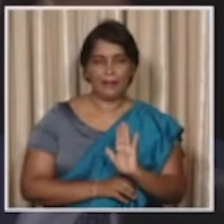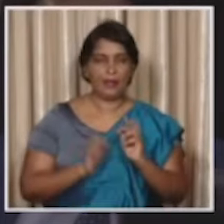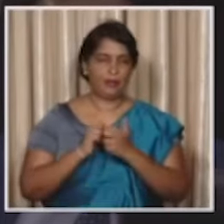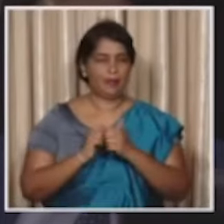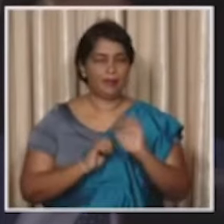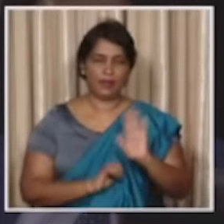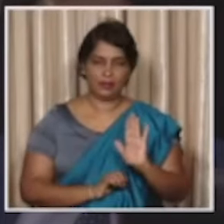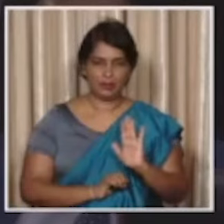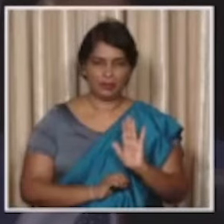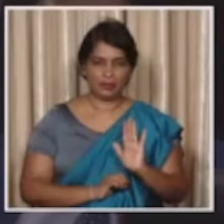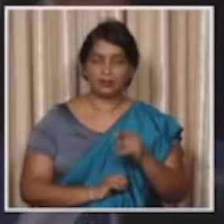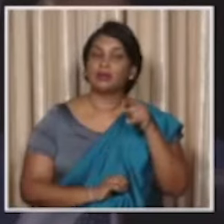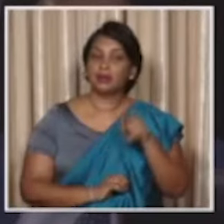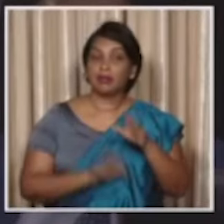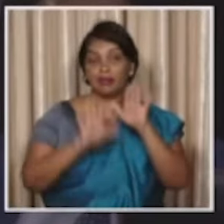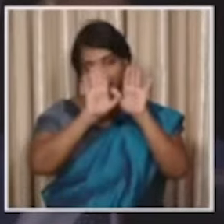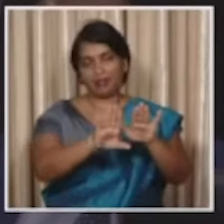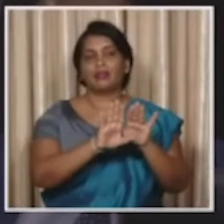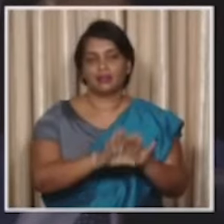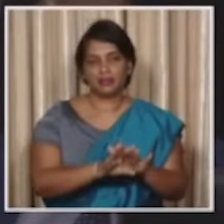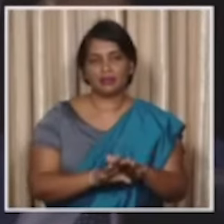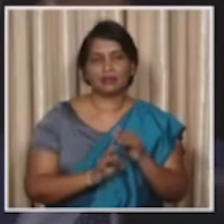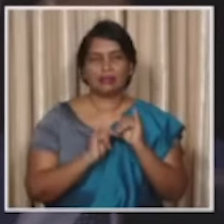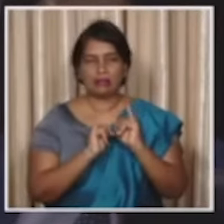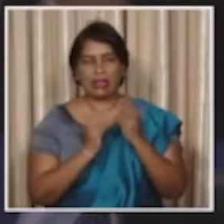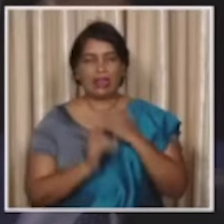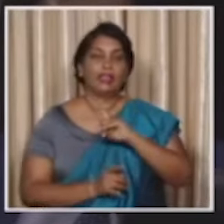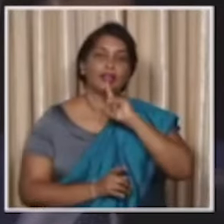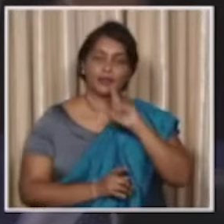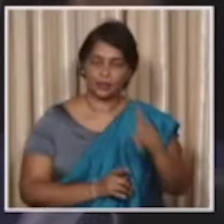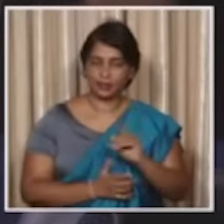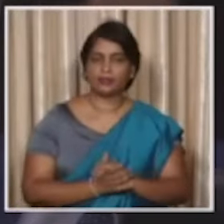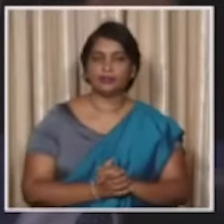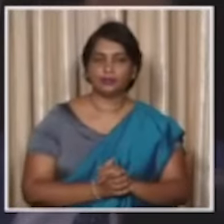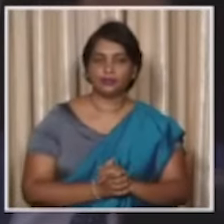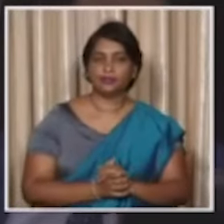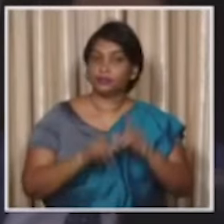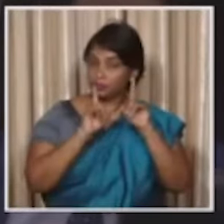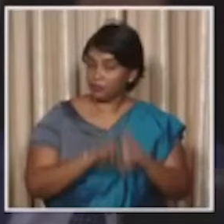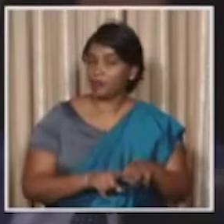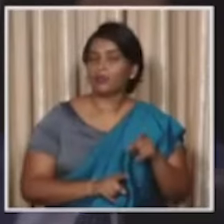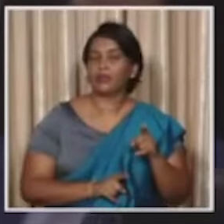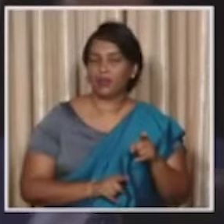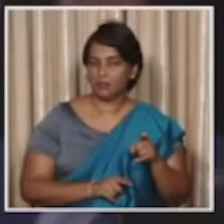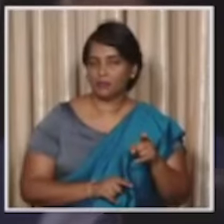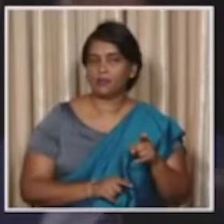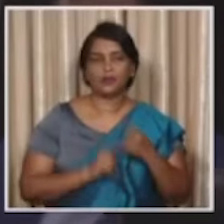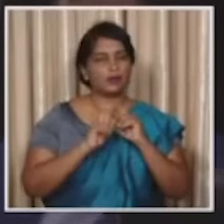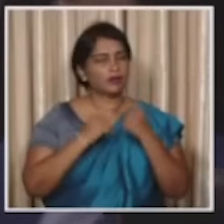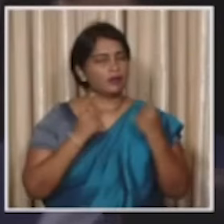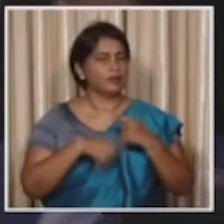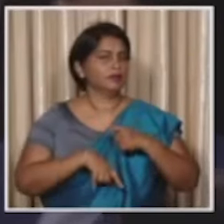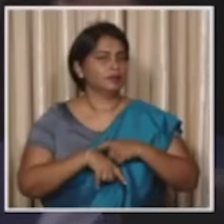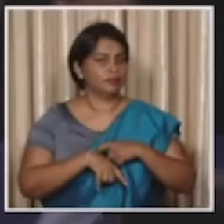වෙන්න එපා. ඔබතුමාට හිමිතැන ඉන්න. ඒ කියන්නේ ඔහුට හොඳ නෑ කියන එකයි ඔයතුමා කියලා තියෙන්නේ. ඒ වගේම විවිධ